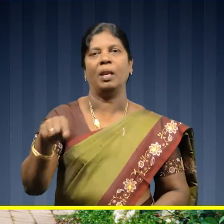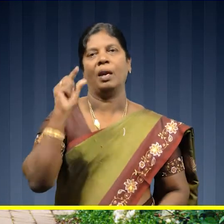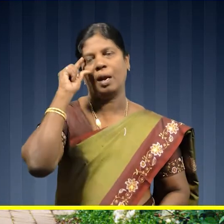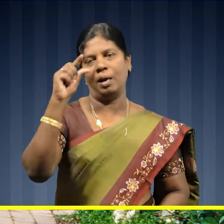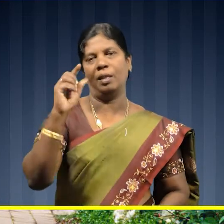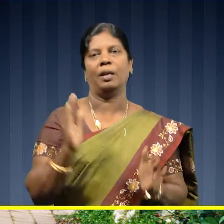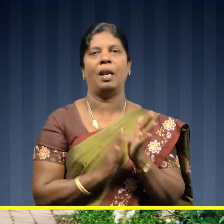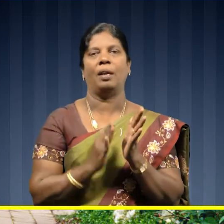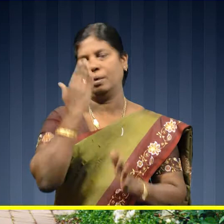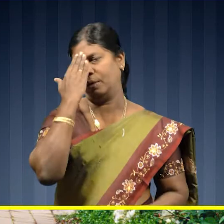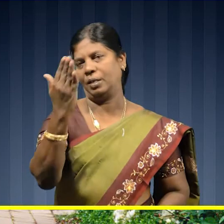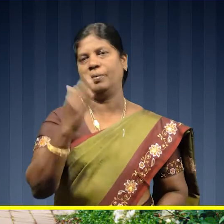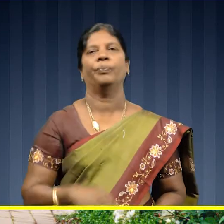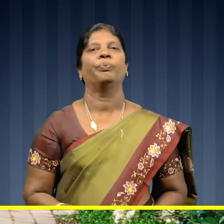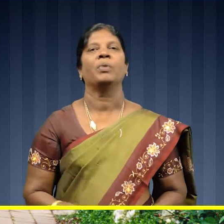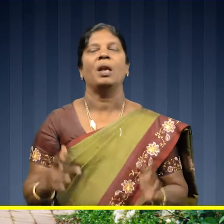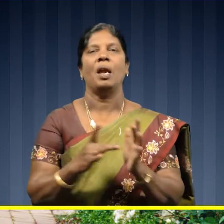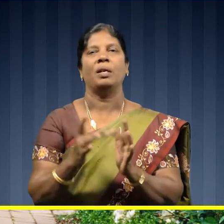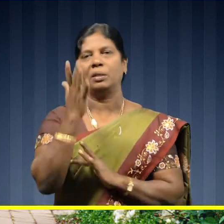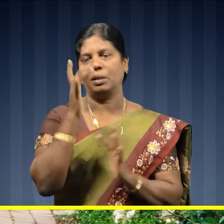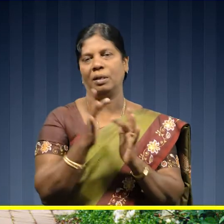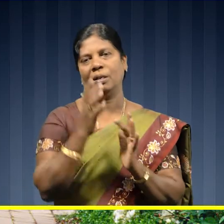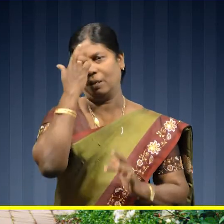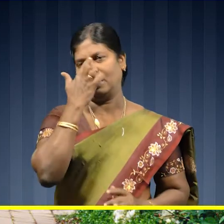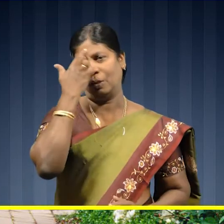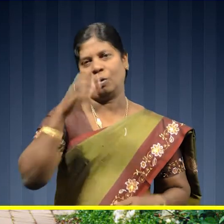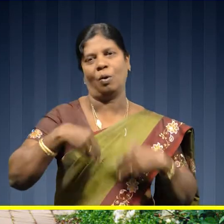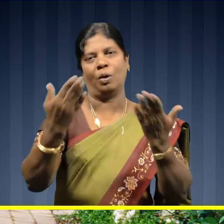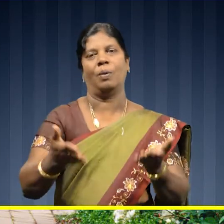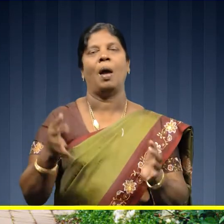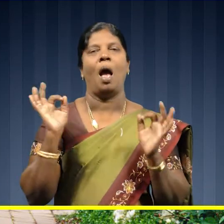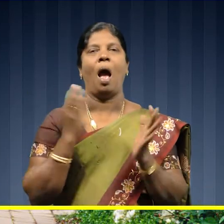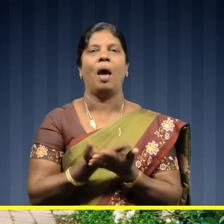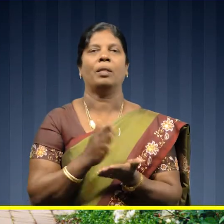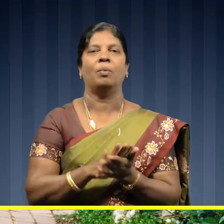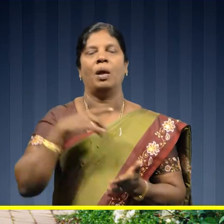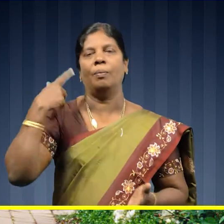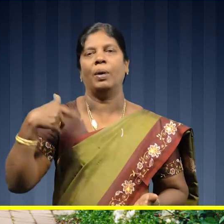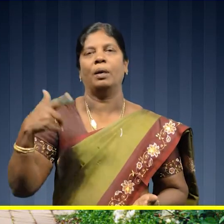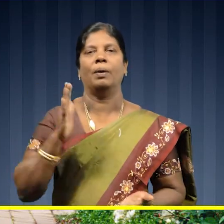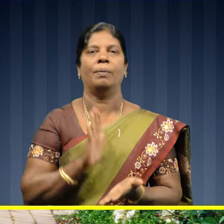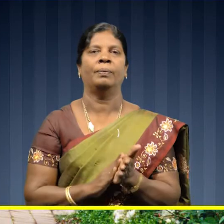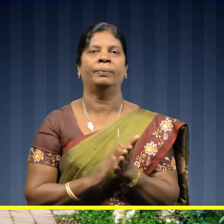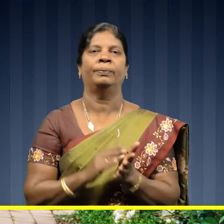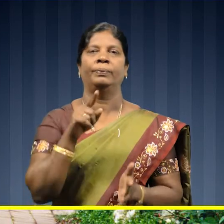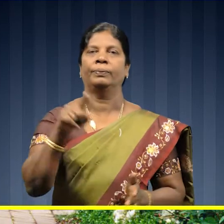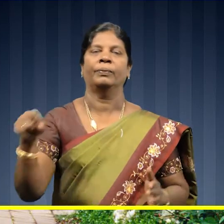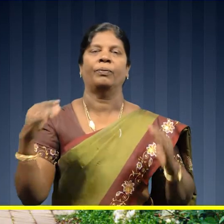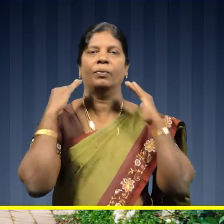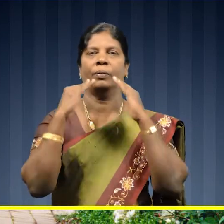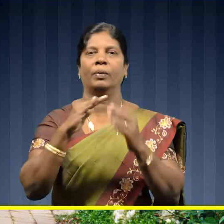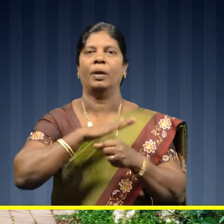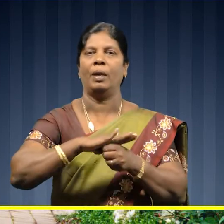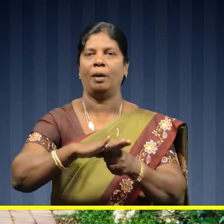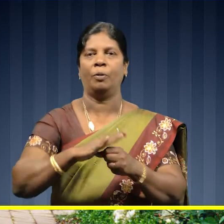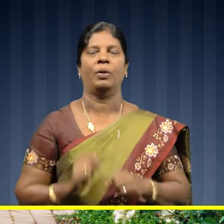நேரம் இந்நிகழ்ச்சியை கண்டு கழித்தமைக்கு நன்றி. இயேசு கிறிஸ்து கொடுக்கும் அர்த்தமுள்ள வாழ்வின் மகிழ்ச்சி உங்கள் உள்ளங்களையும்